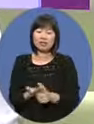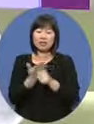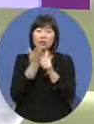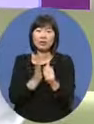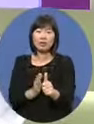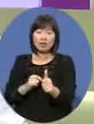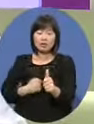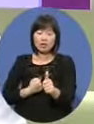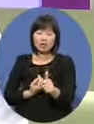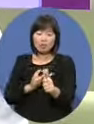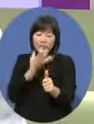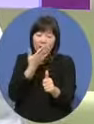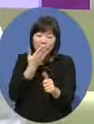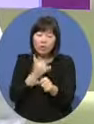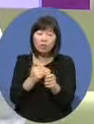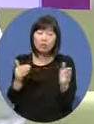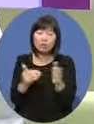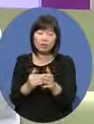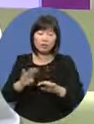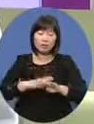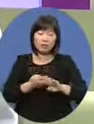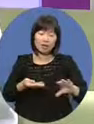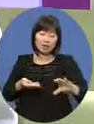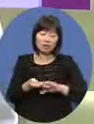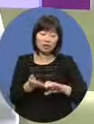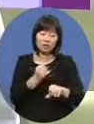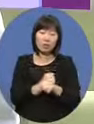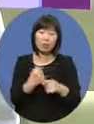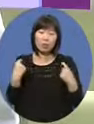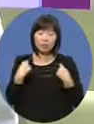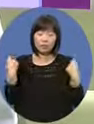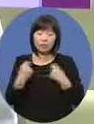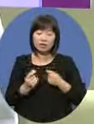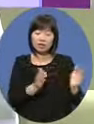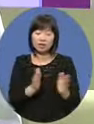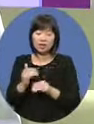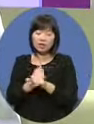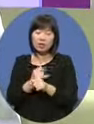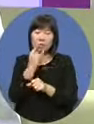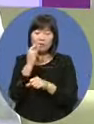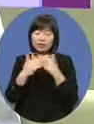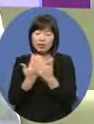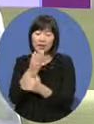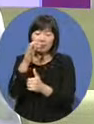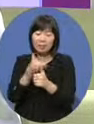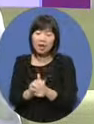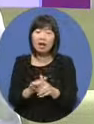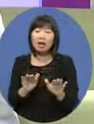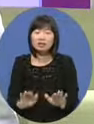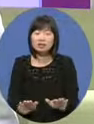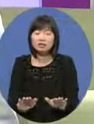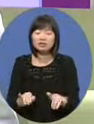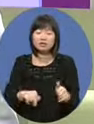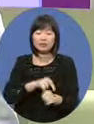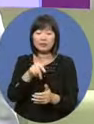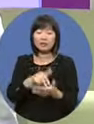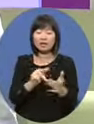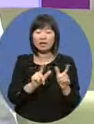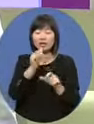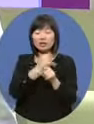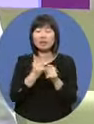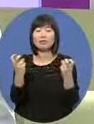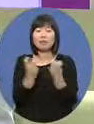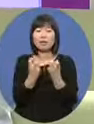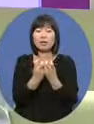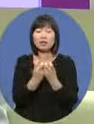먹고 양말 신고 옷 입고 챙기고 이런 것들을 어머님들이 다 해주시면 아이들은 자꾸 이렇게 현실에서 살아갈 수 있는